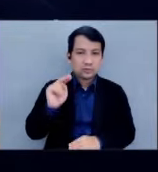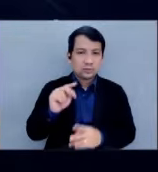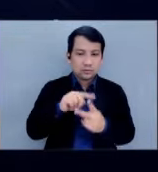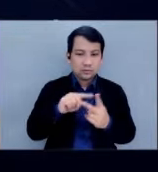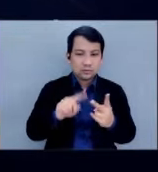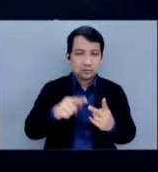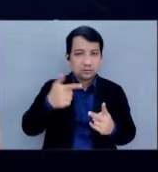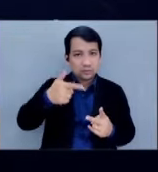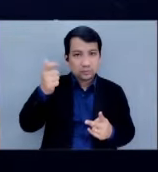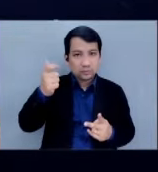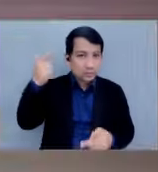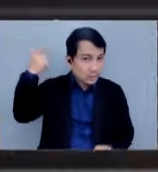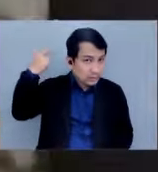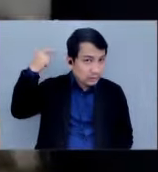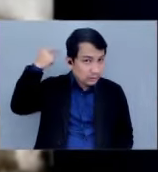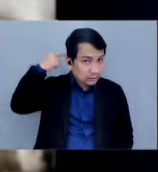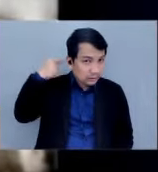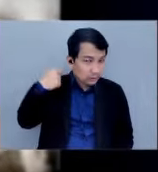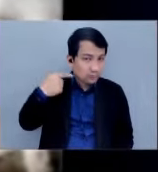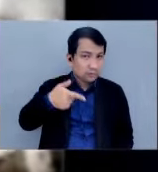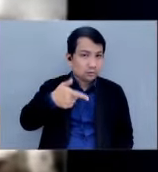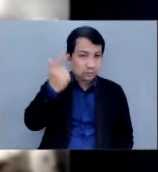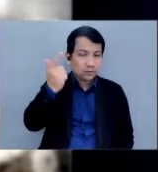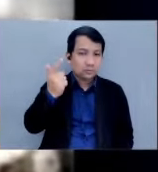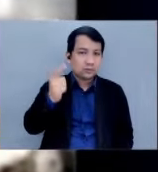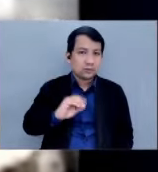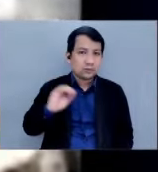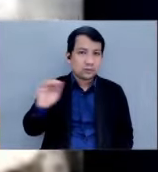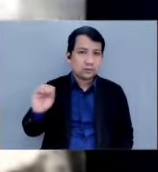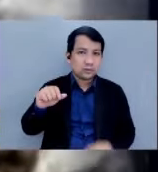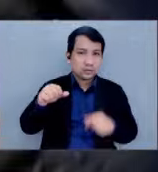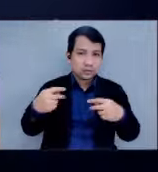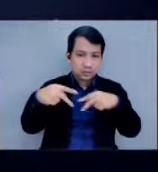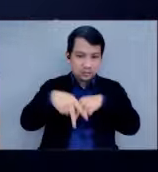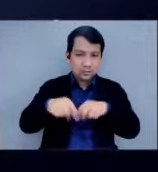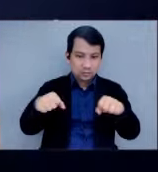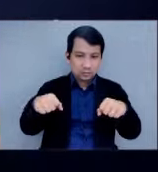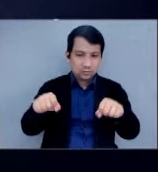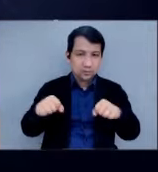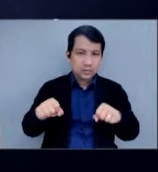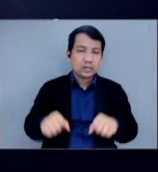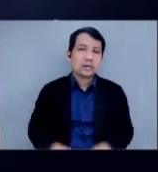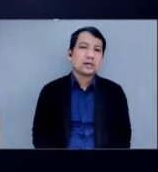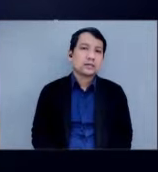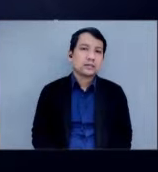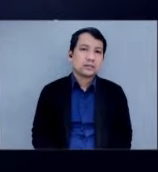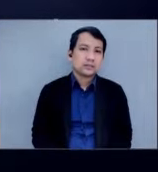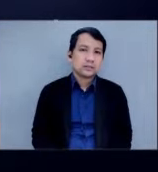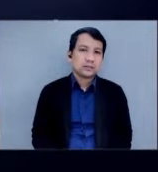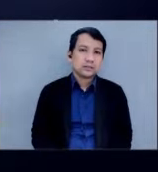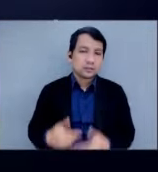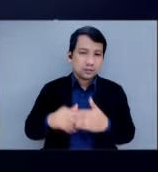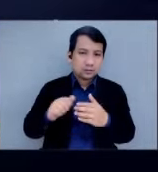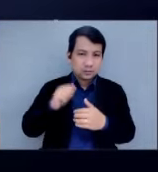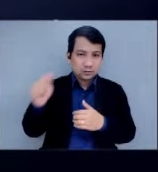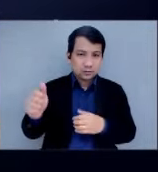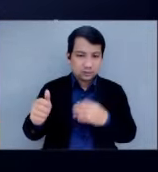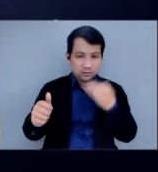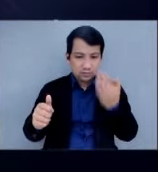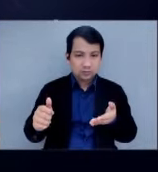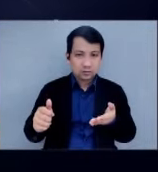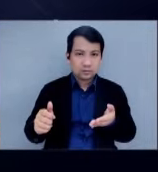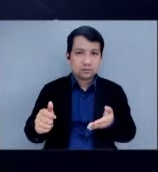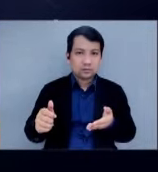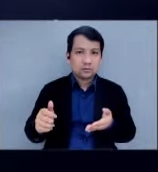bala sa ulo matapos itumba ng salaring riding in tandem. Di kalayon sa kanyang bangkay, natagpuan din ang wala ng buhay